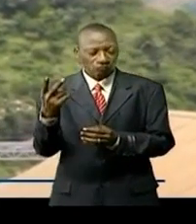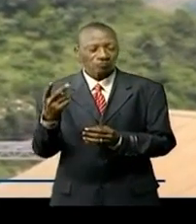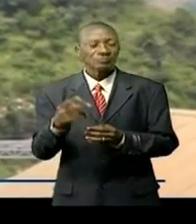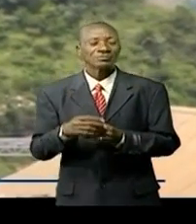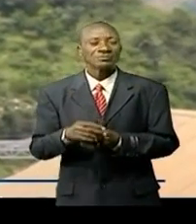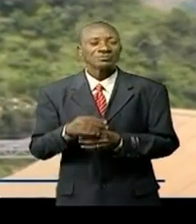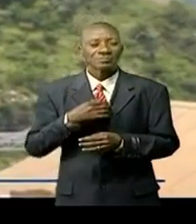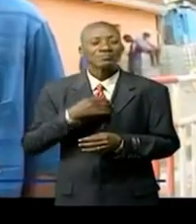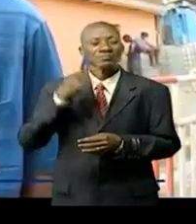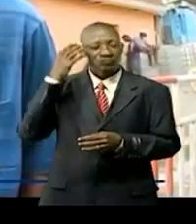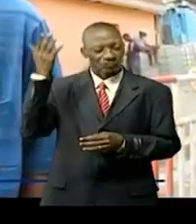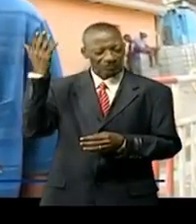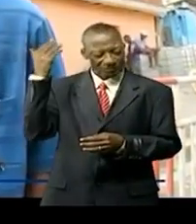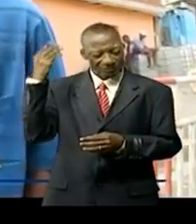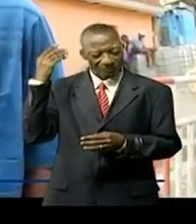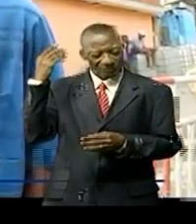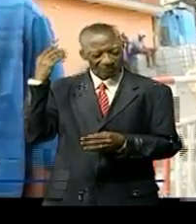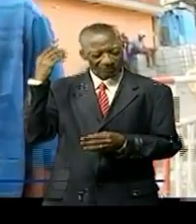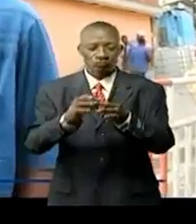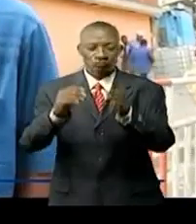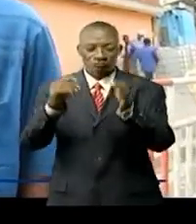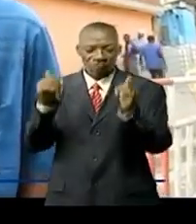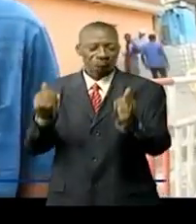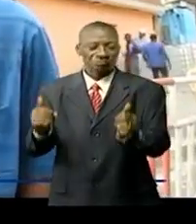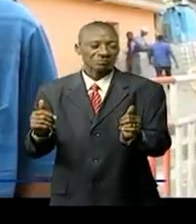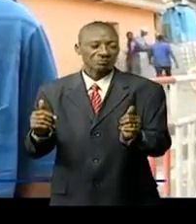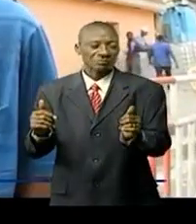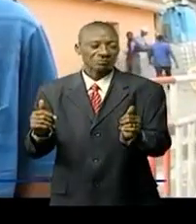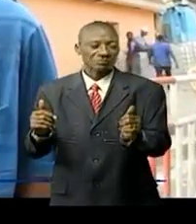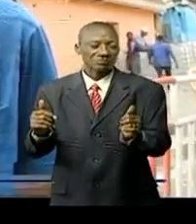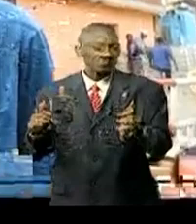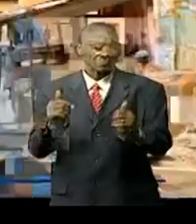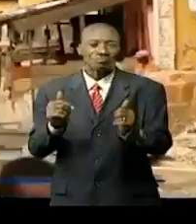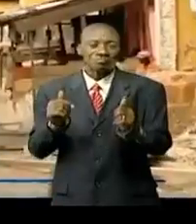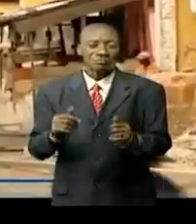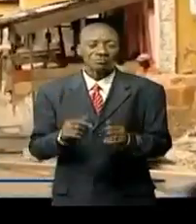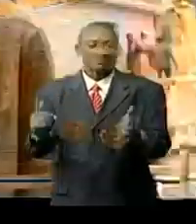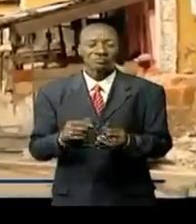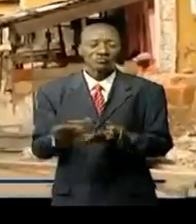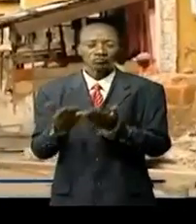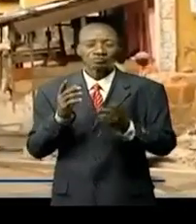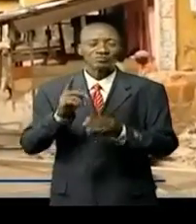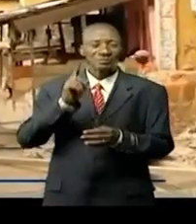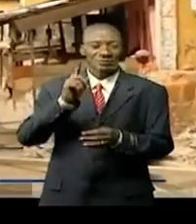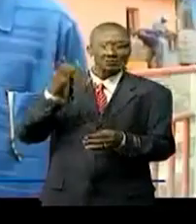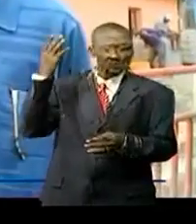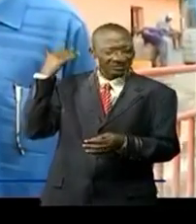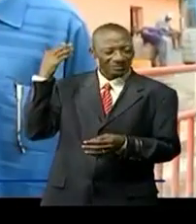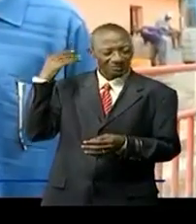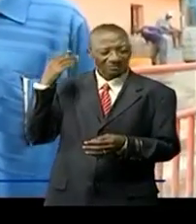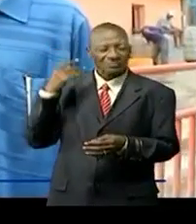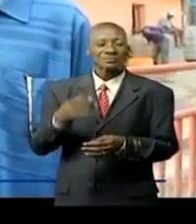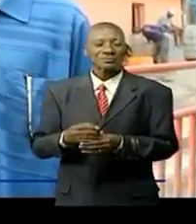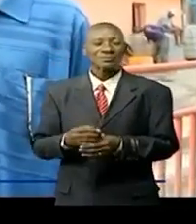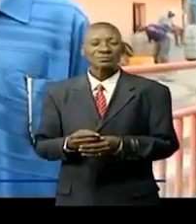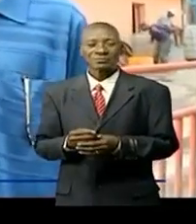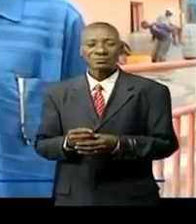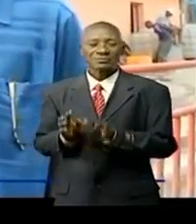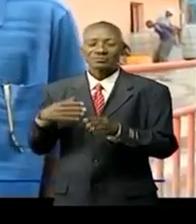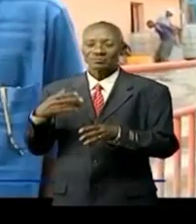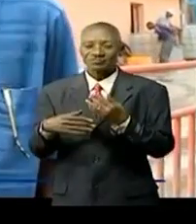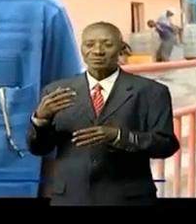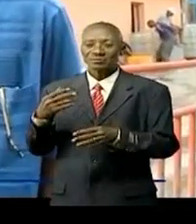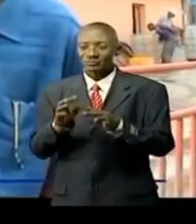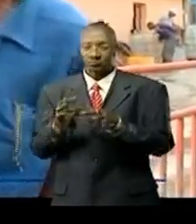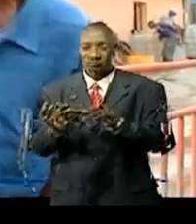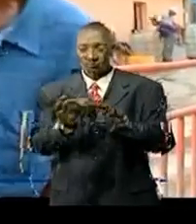ce pont était construit en bois à un commerçant nommé Kotumba. Il a bénéficié de son paiement grâce au fait de Maréchal Mobutu lors